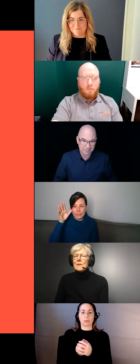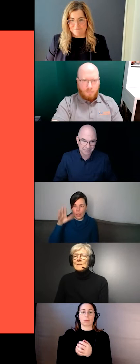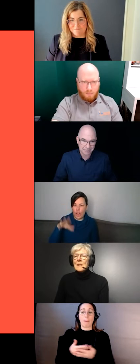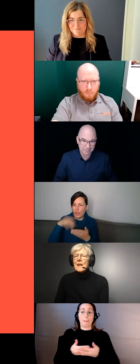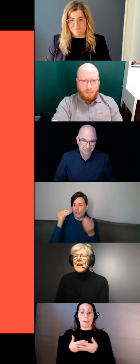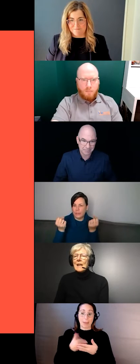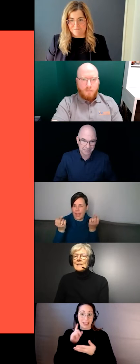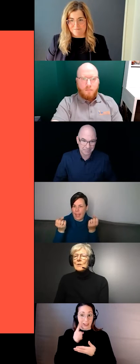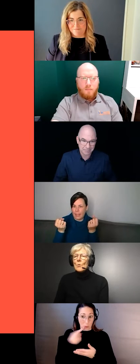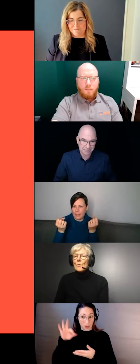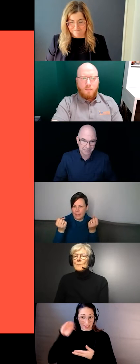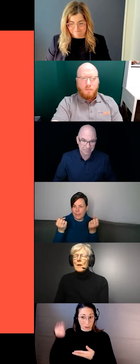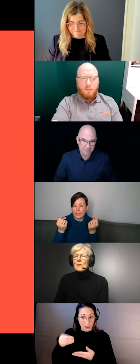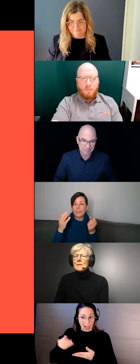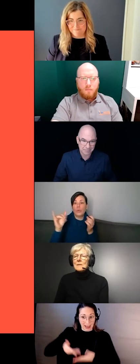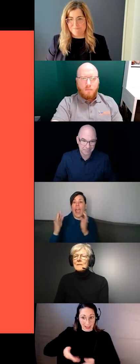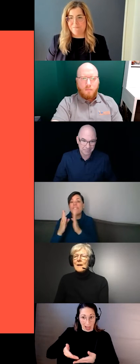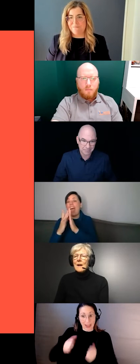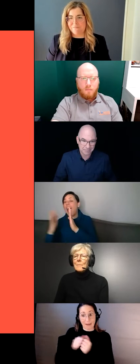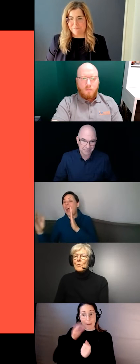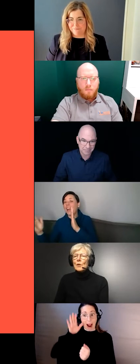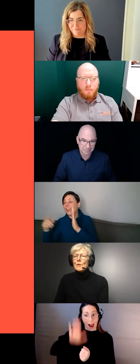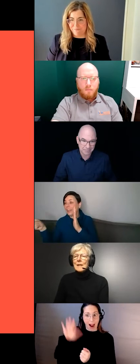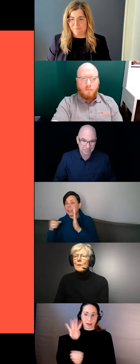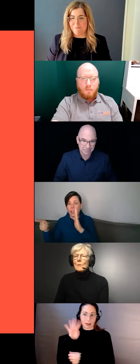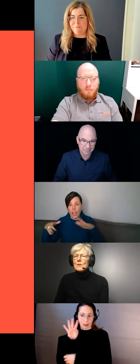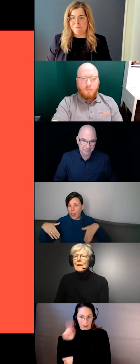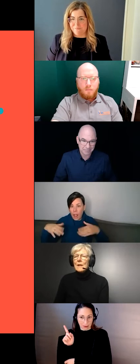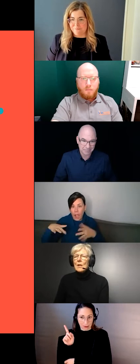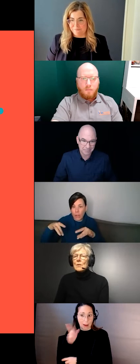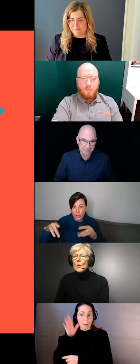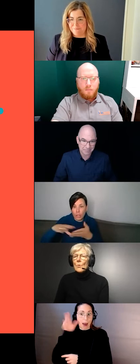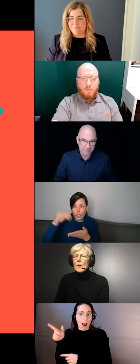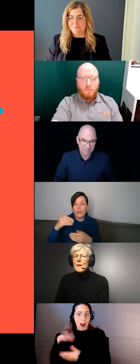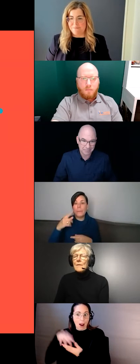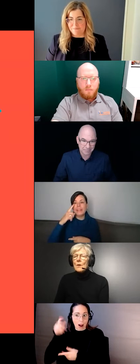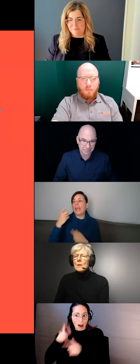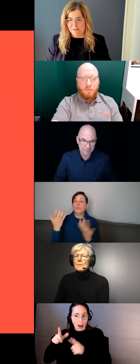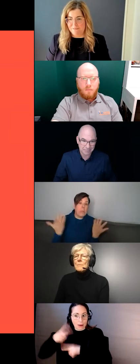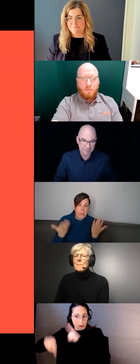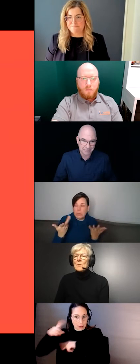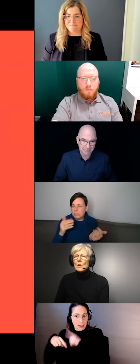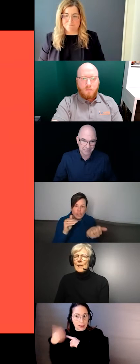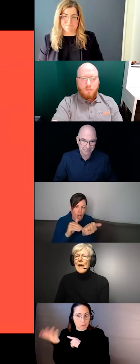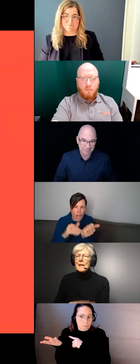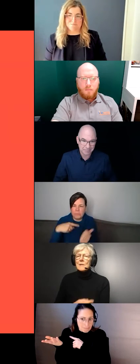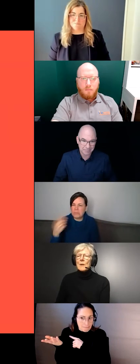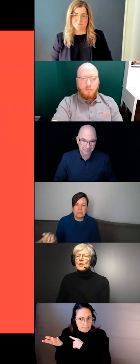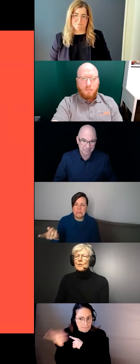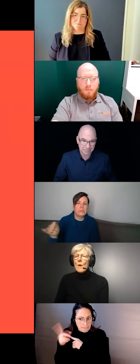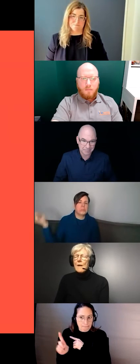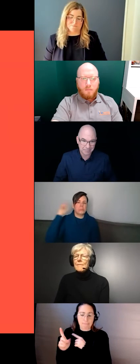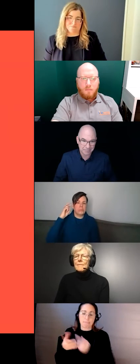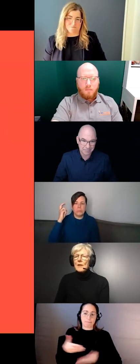90 des bébés sourds sont nés à des parents qui entendent. Donc, ces parents pourraient apprendre le langage